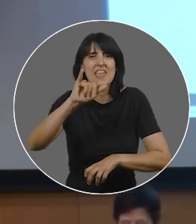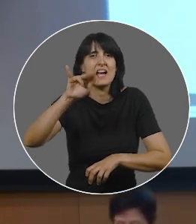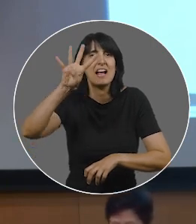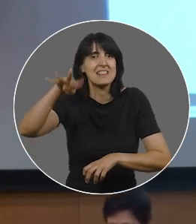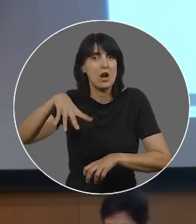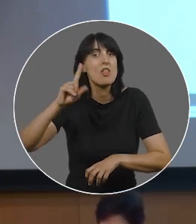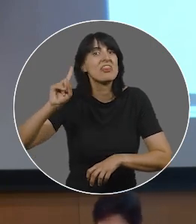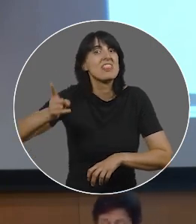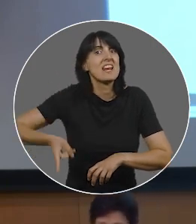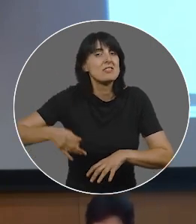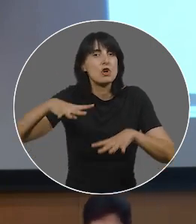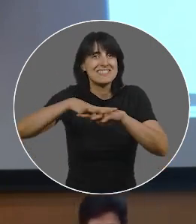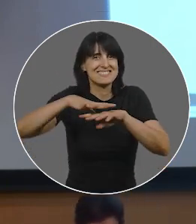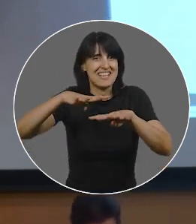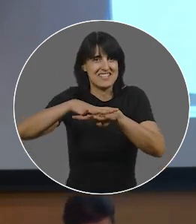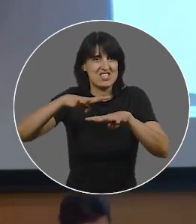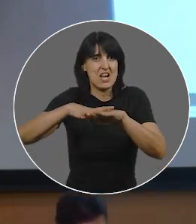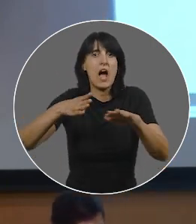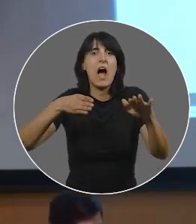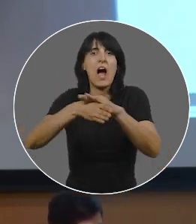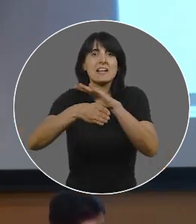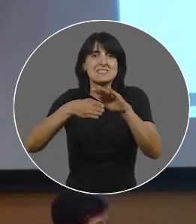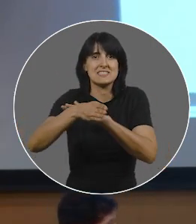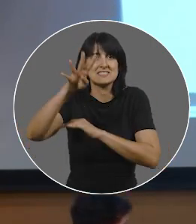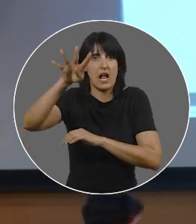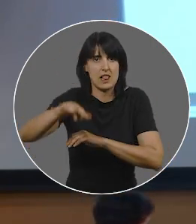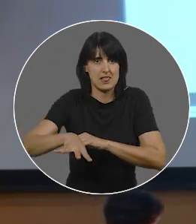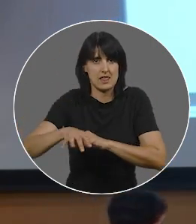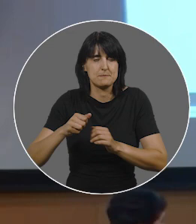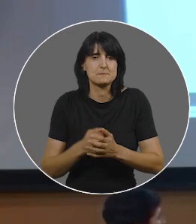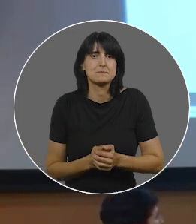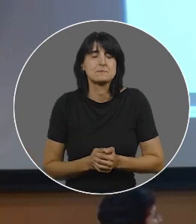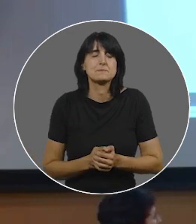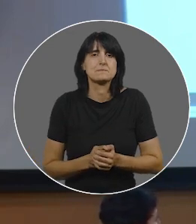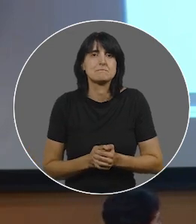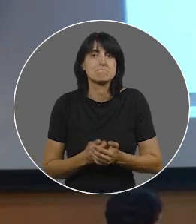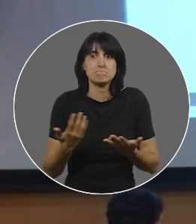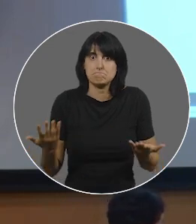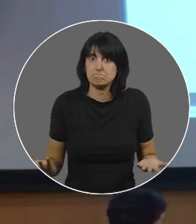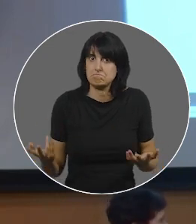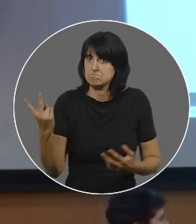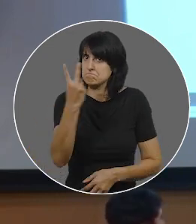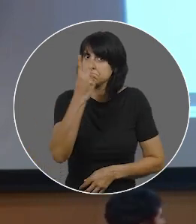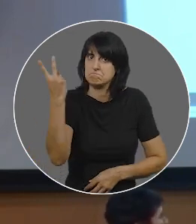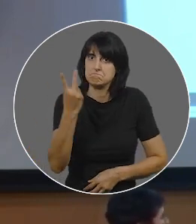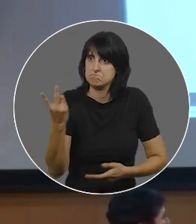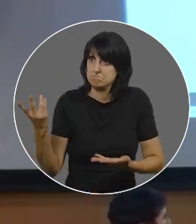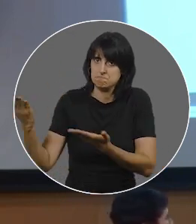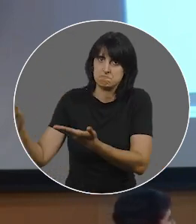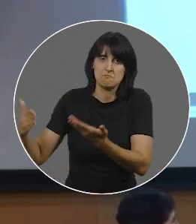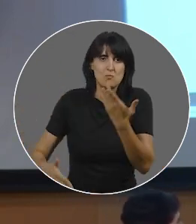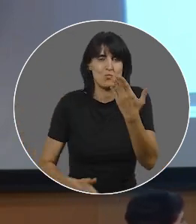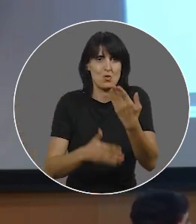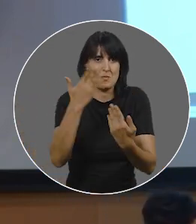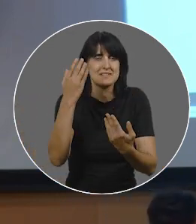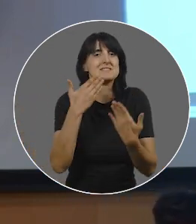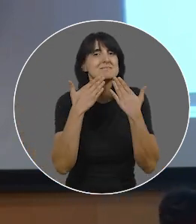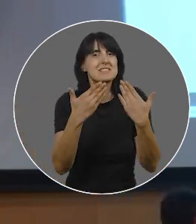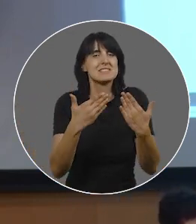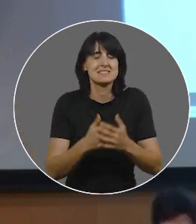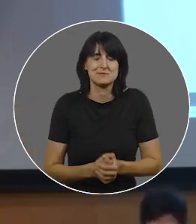Catalonia i directora de la xarxa AccessCat. Sense més, si us plau.